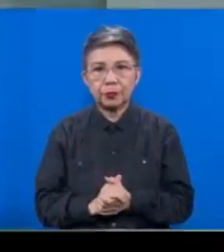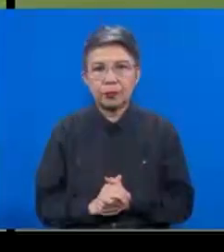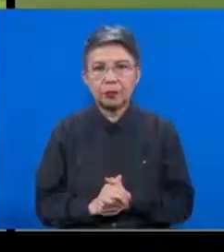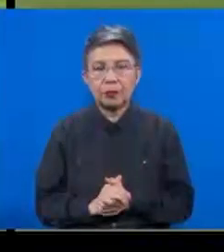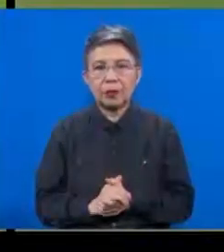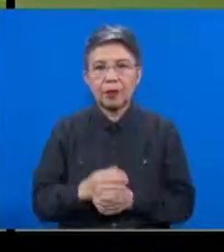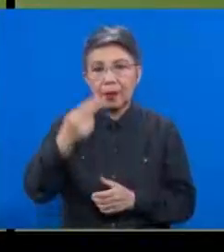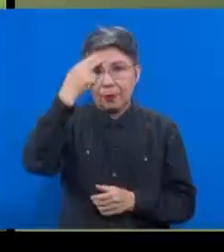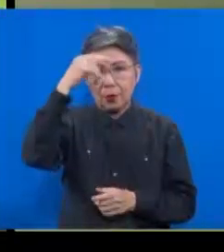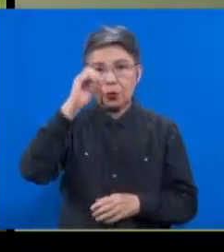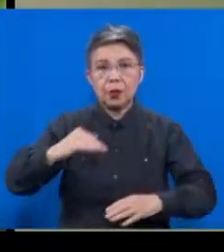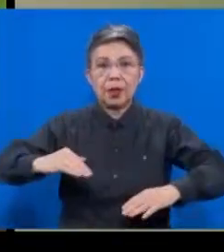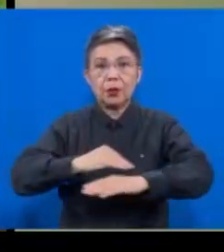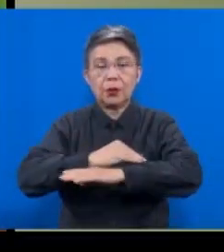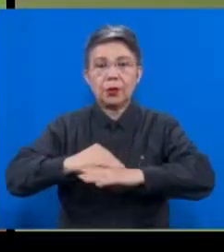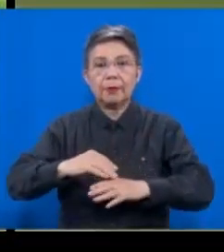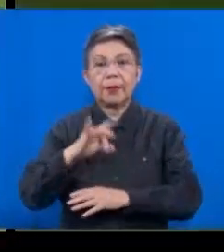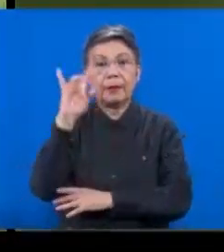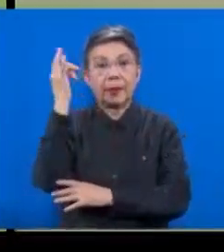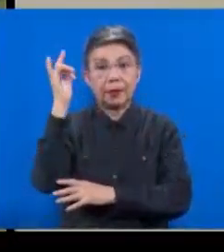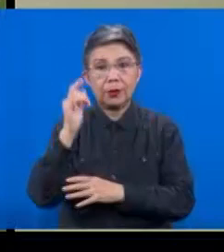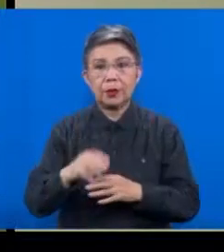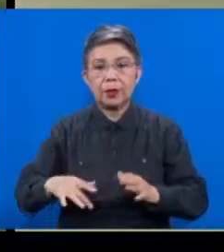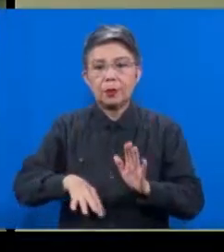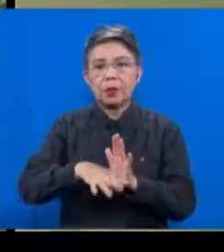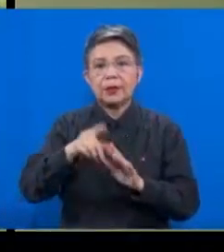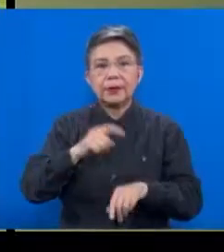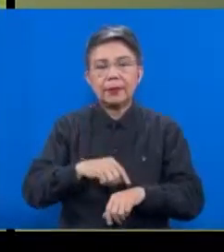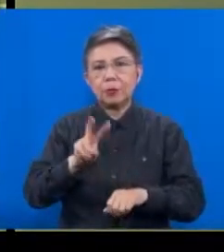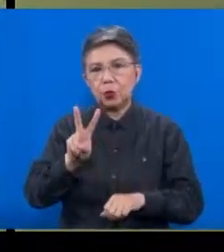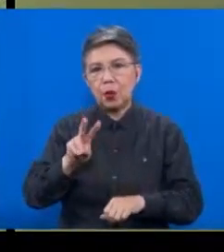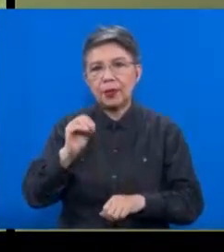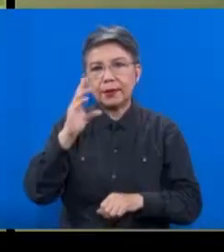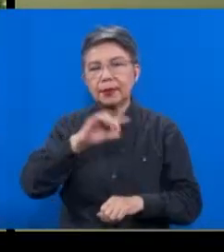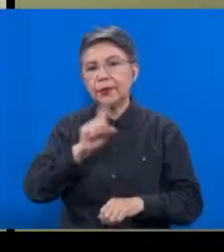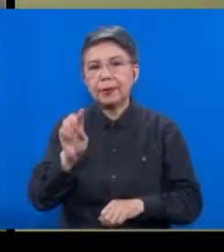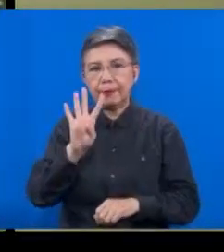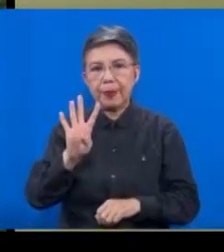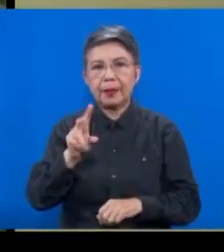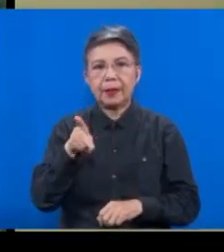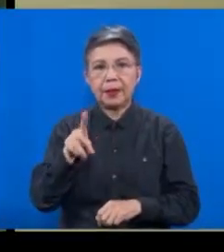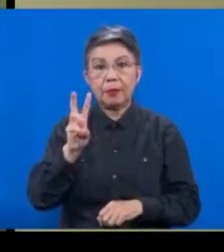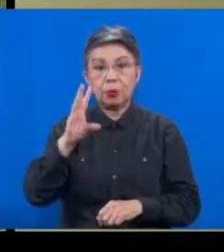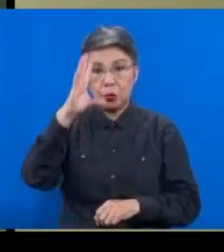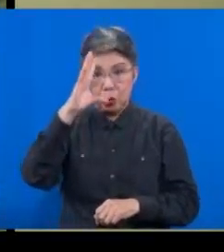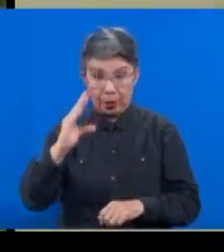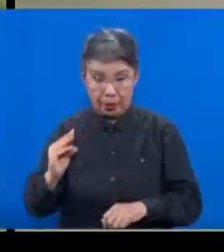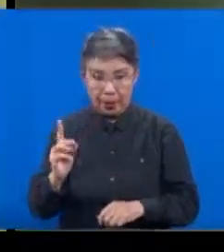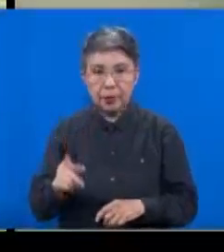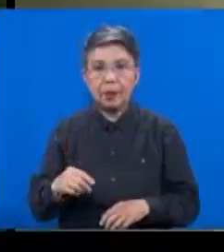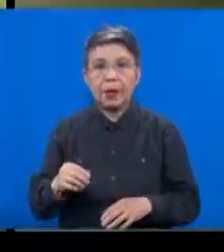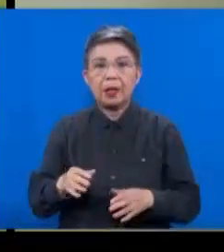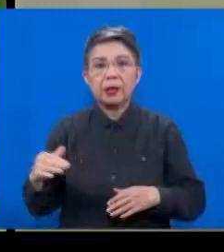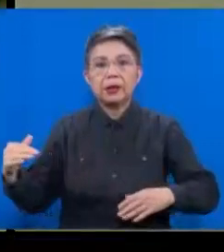Menurut Kasat Lantas Polres Padang Panjang, luapan air terjadi pukul 14 hingga 16.30. Akibat peristiwa ini, arus